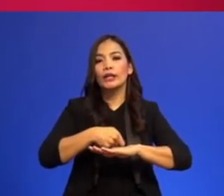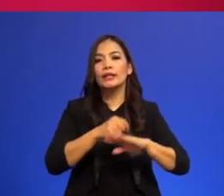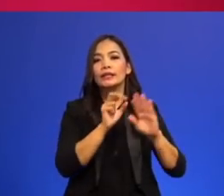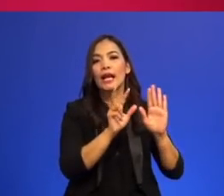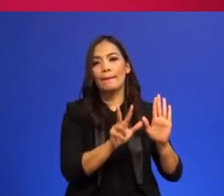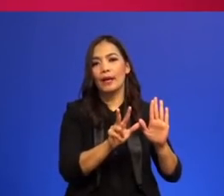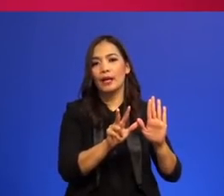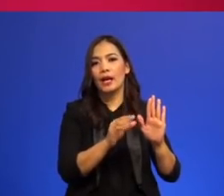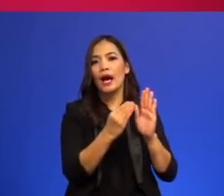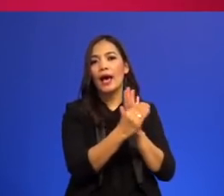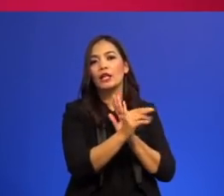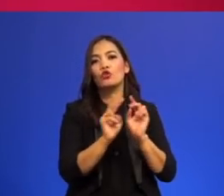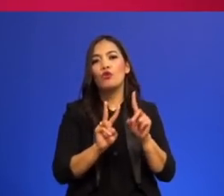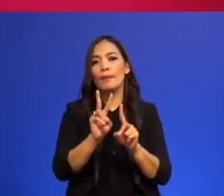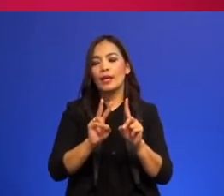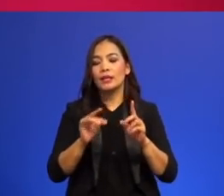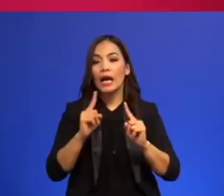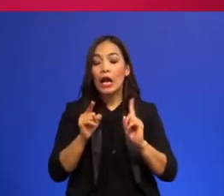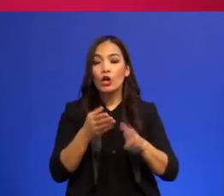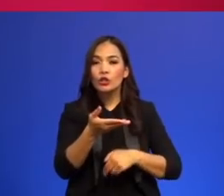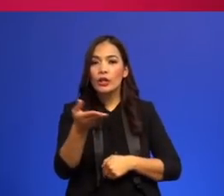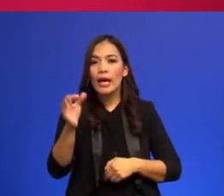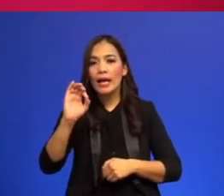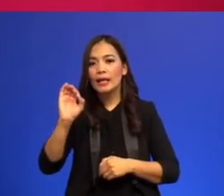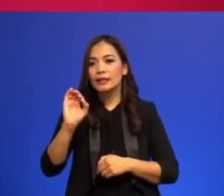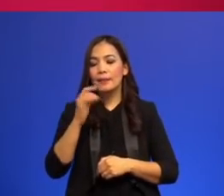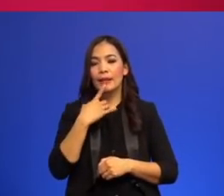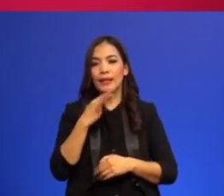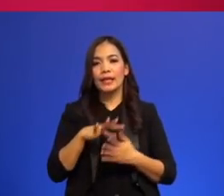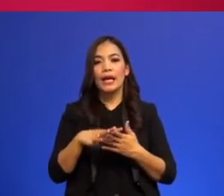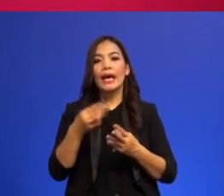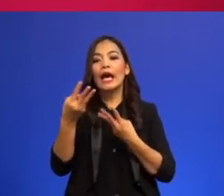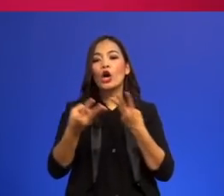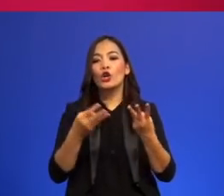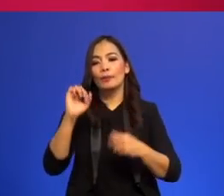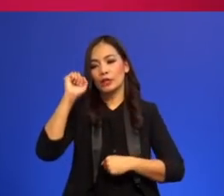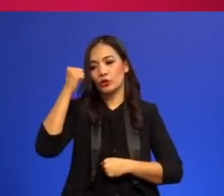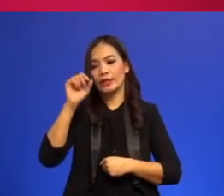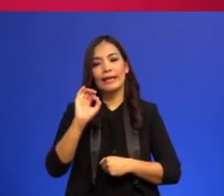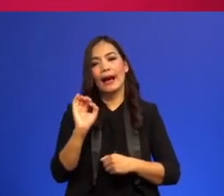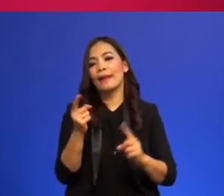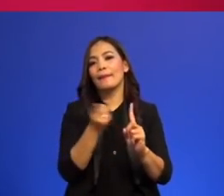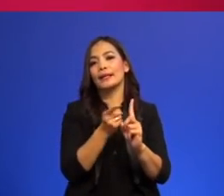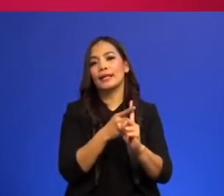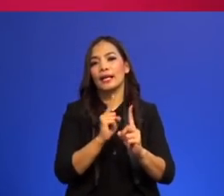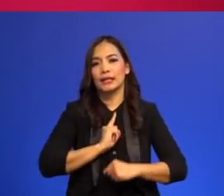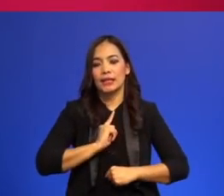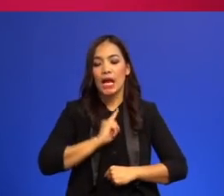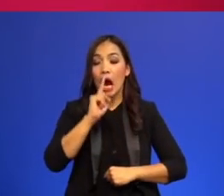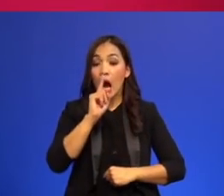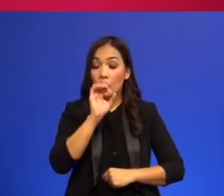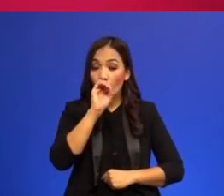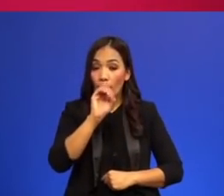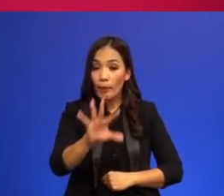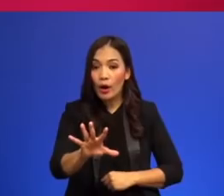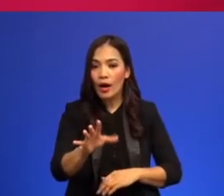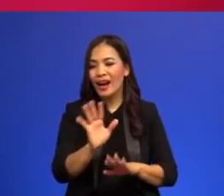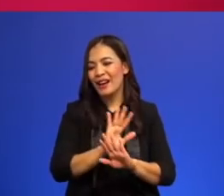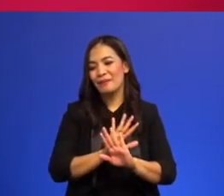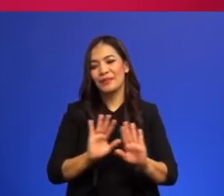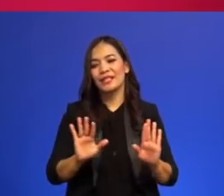Kalau saudara ya tidak mampu ya jangan memaksakan diri ya. Harus berkata tidak bisa